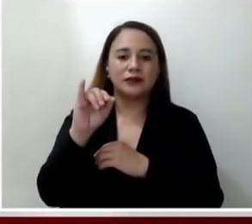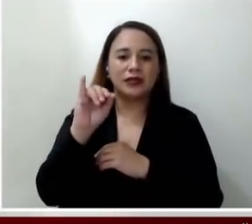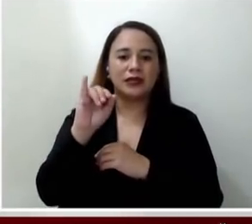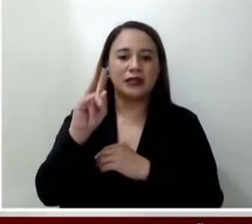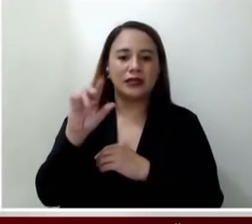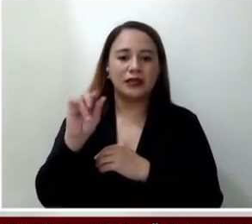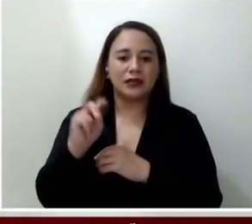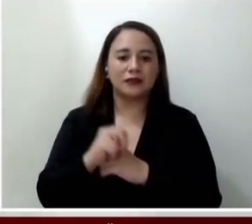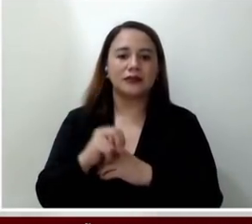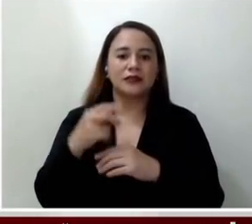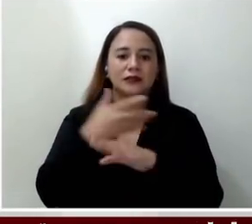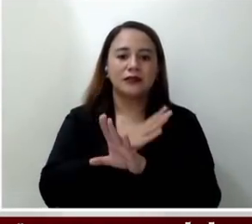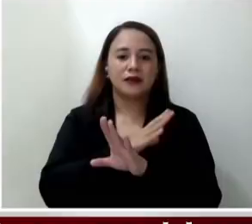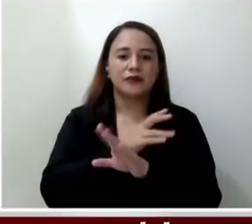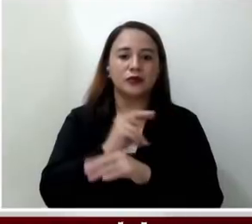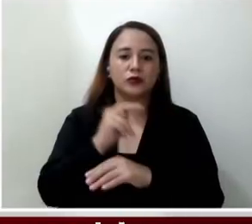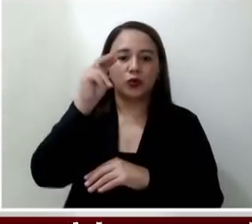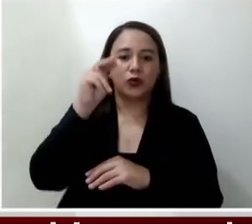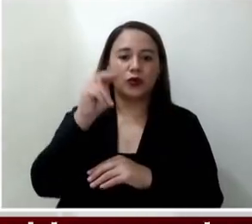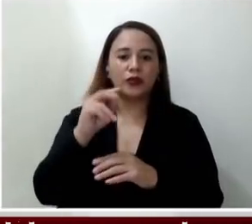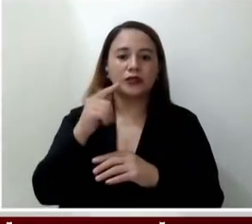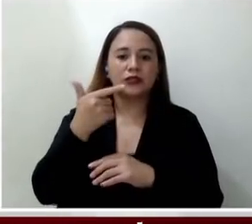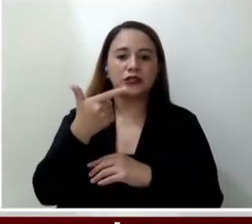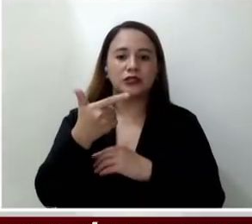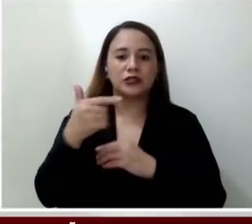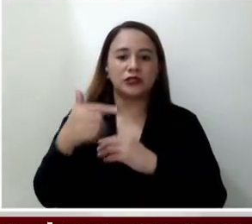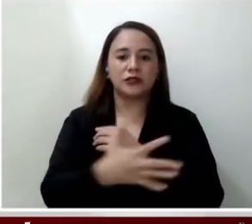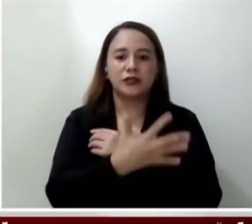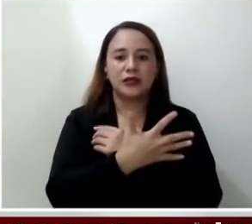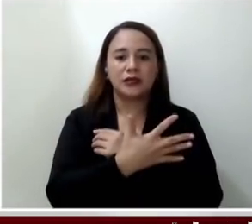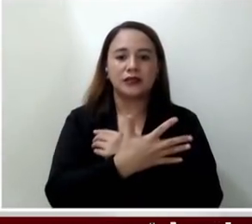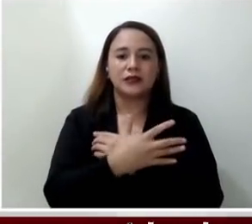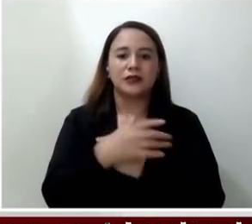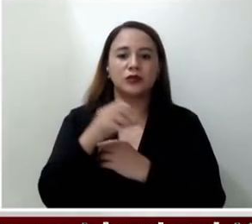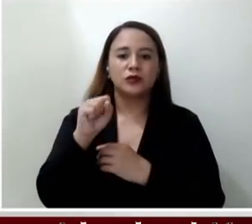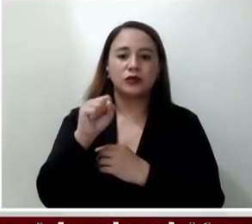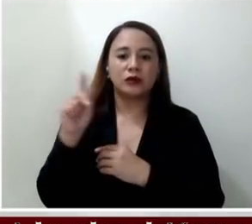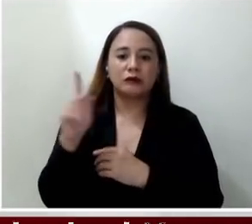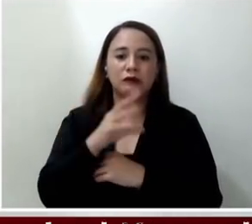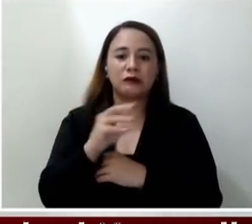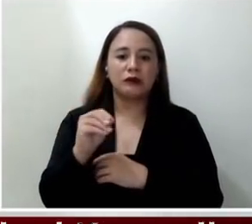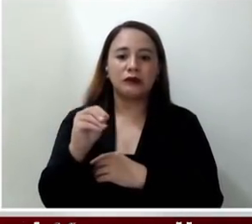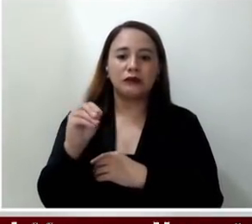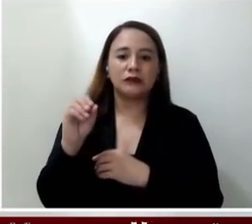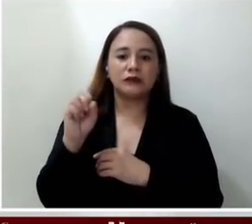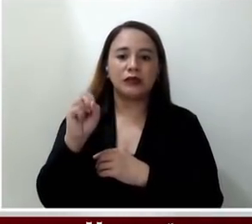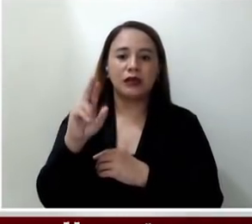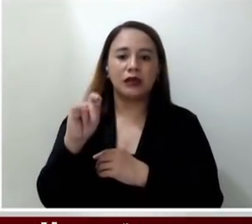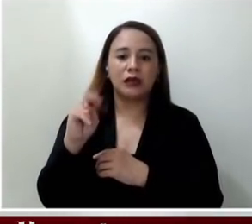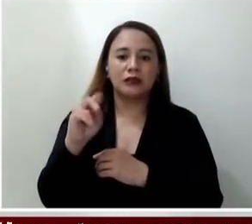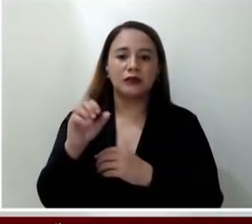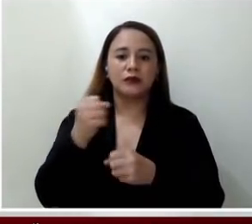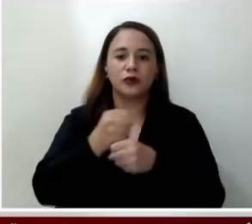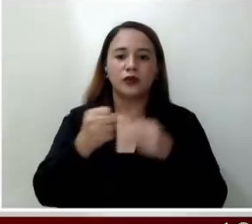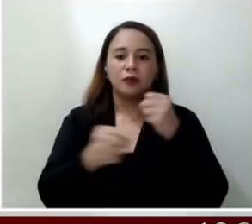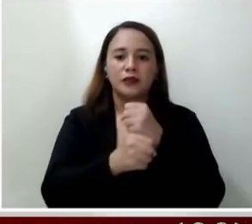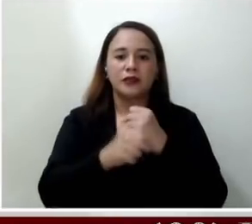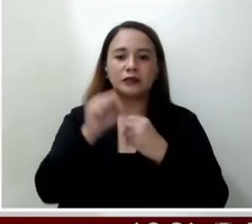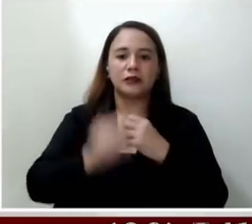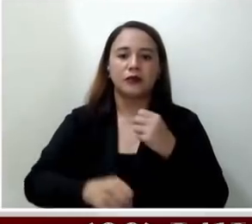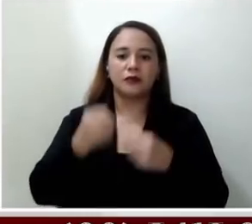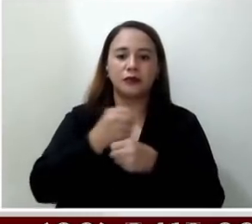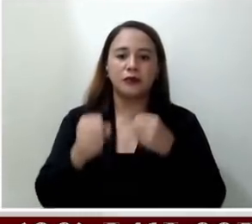General Santos City, Sultan Kudarat, Sarangani, Cotabato, South Cotabato, Lanao del Sur